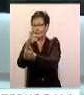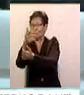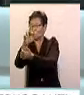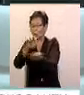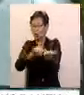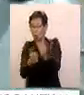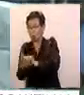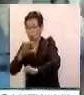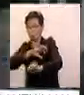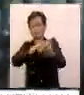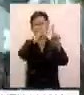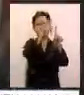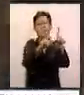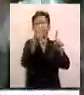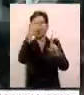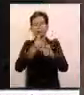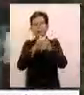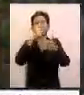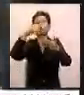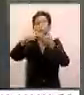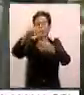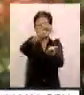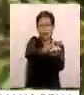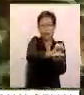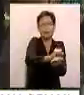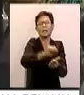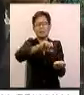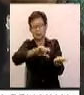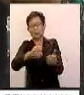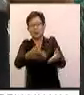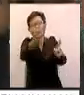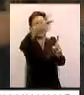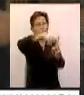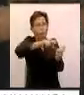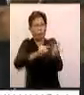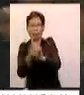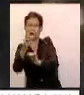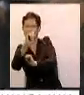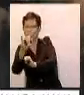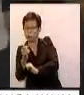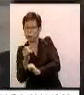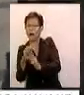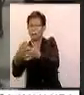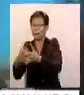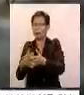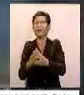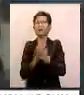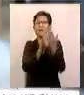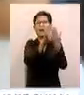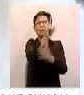pada 1 November lalu adalah berdasarkan waran tangkap di pohon Jabatan Keadilan DOJ Amerika Syarikat terhadap siasatan